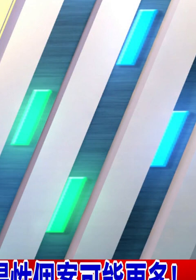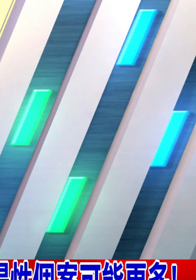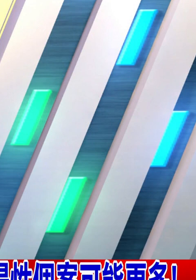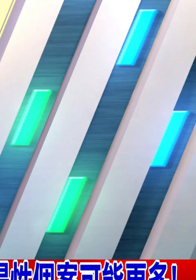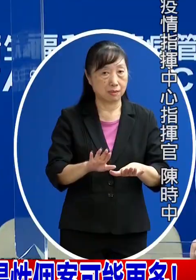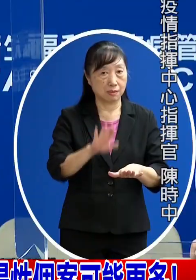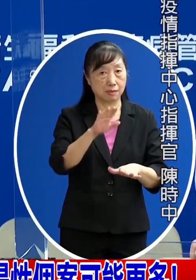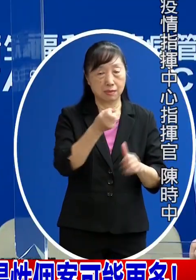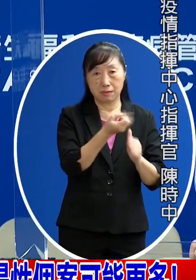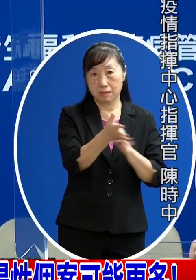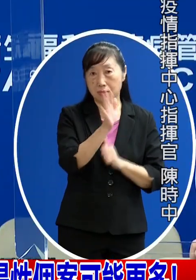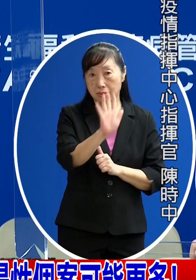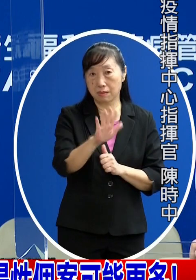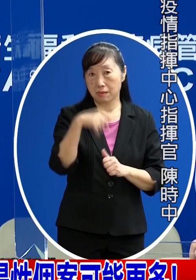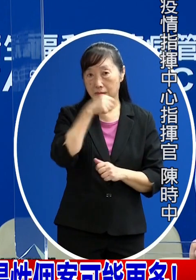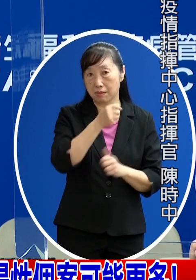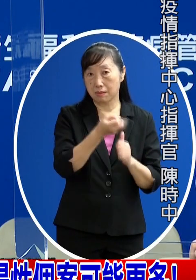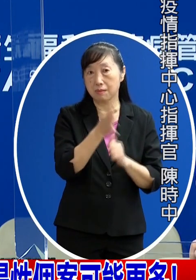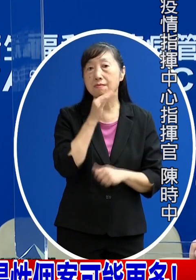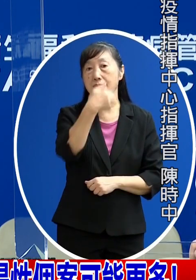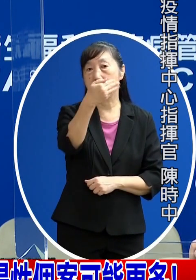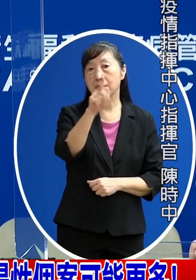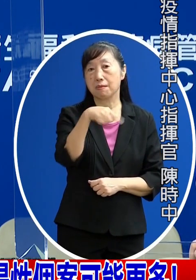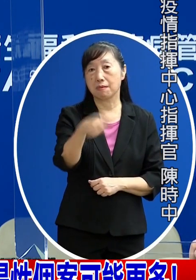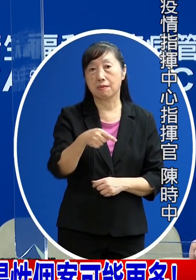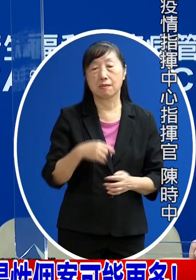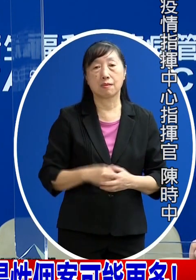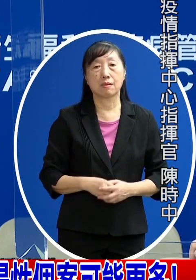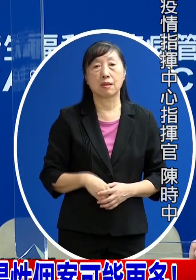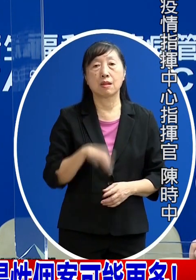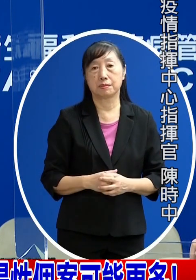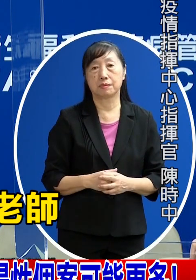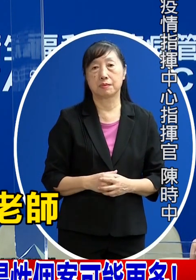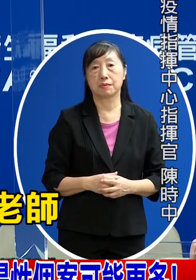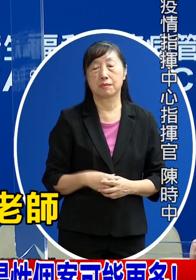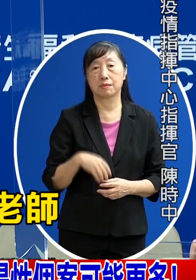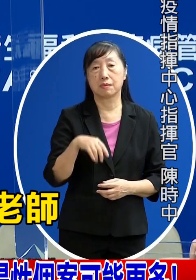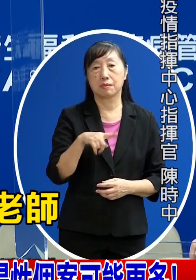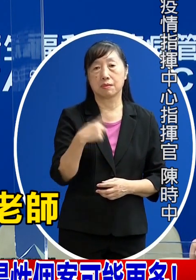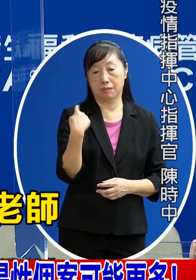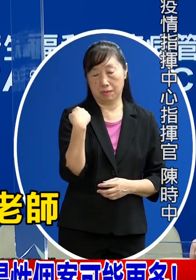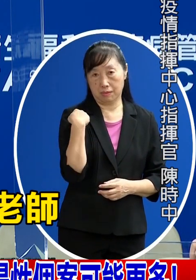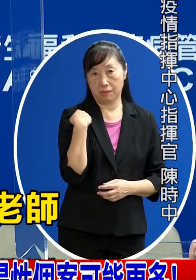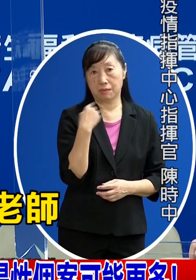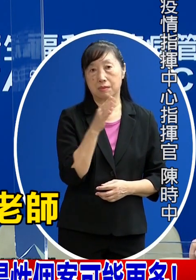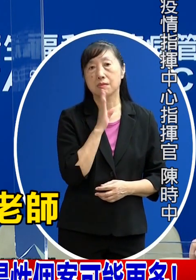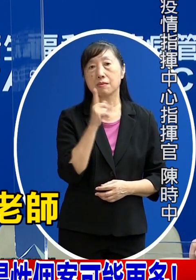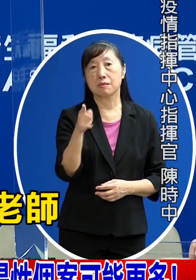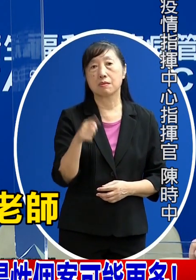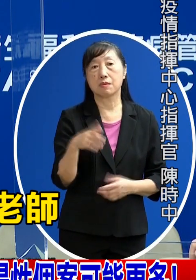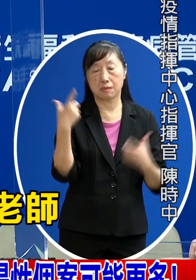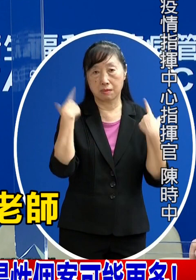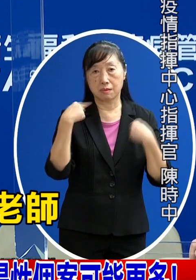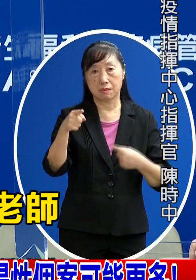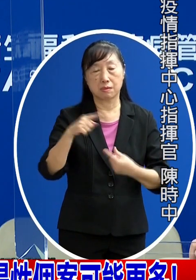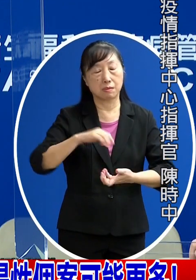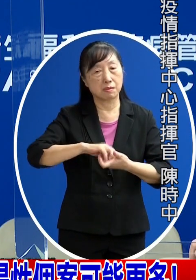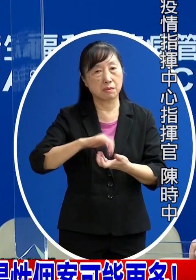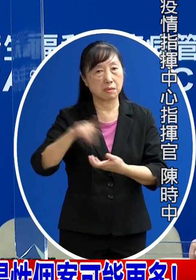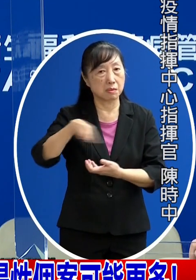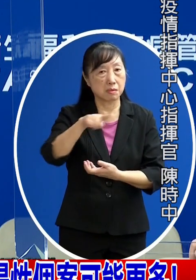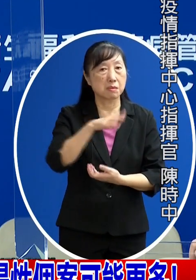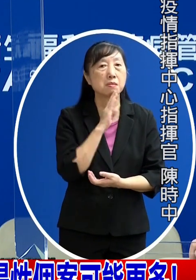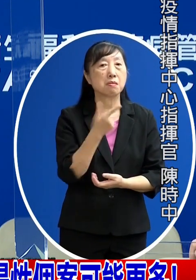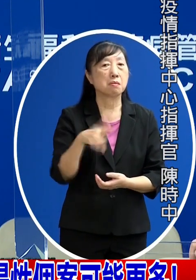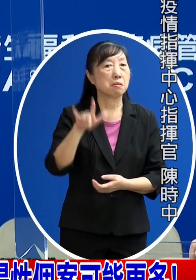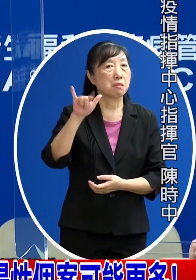多。 本土的病例有9例，那都在新北市昨天的那个被确定病例的老师的幼儿